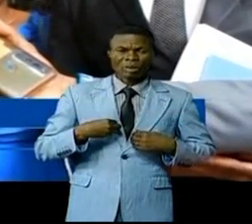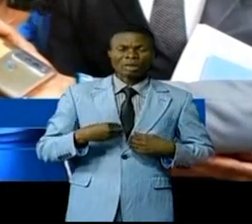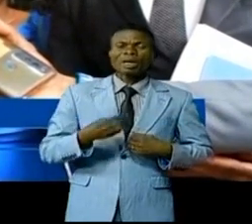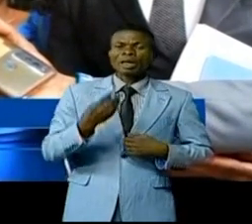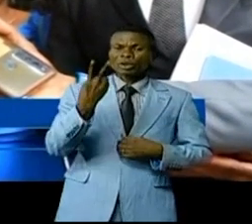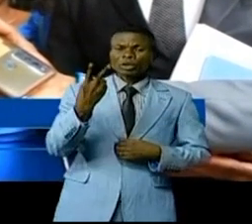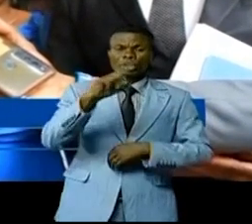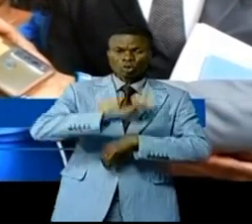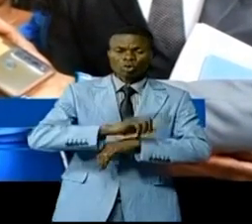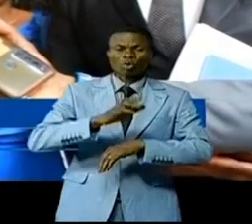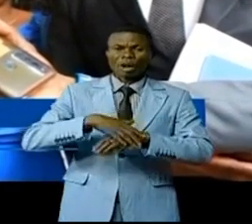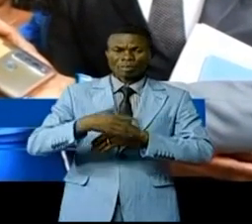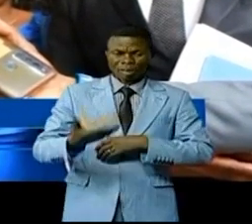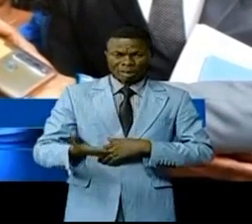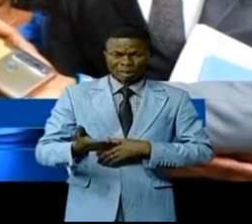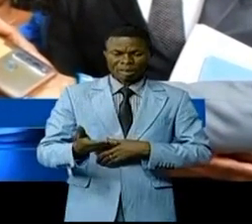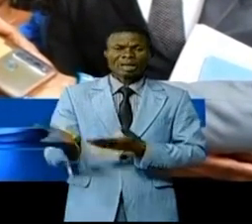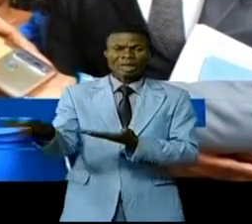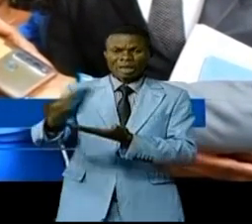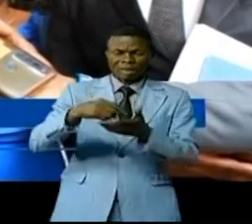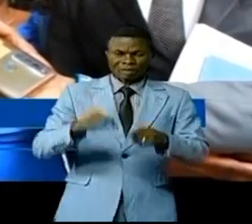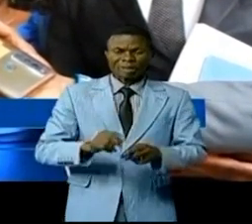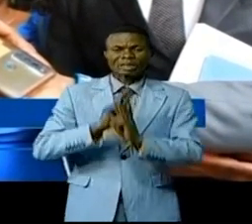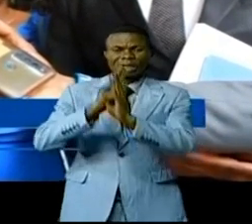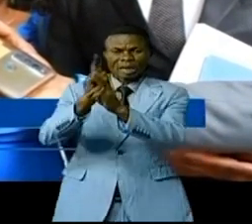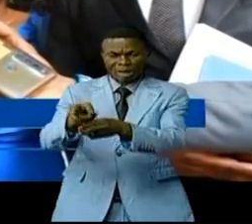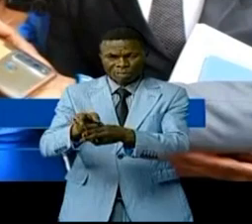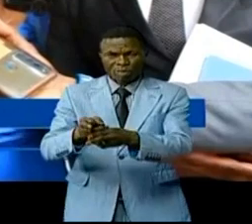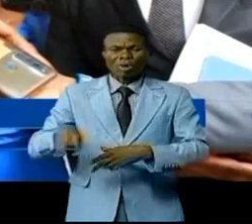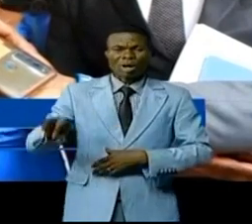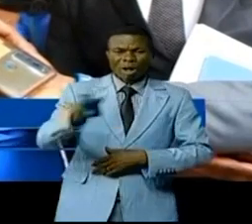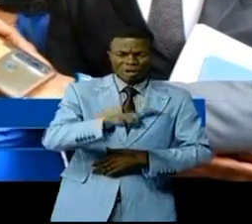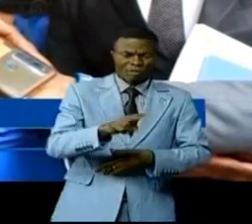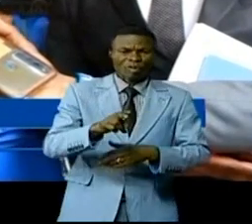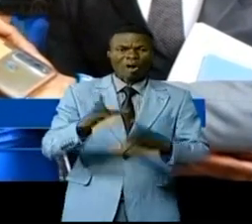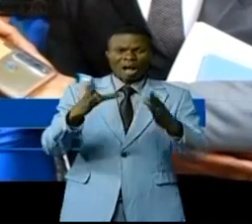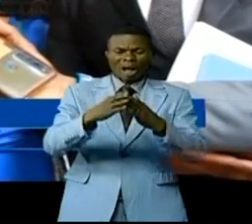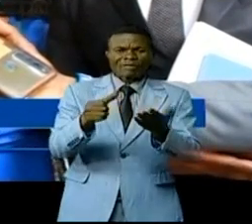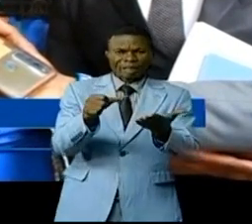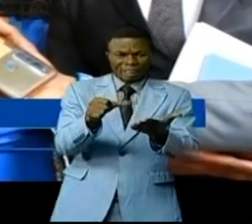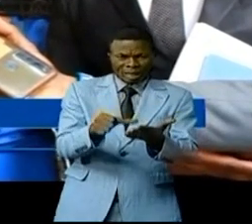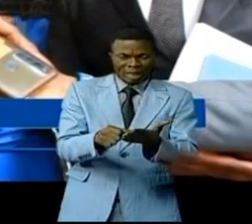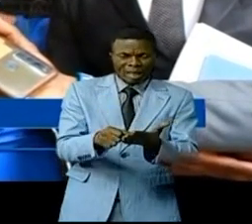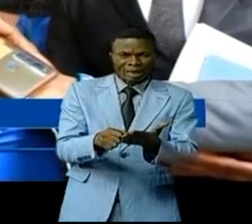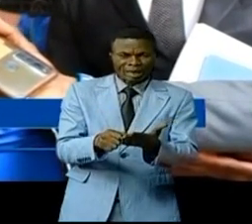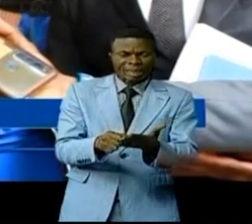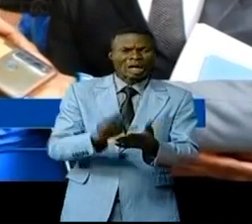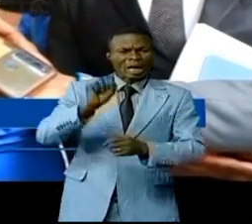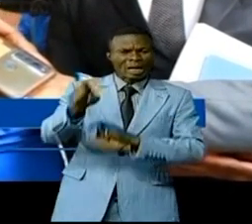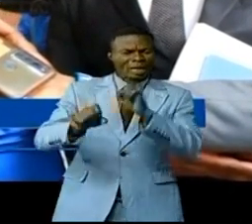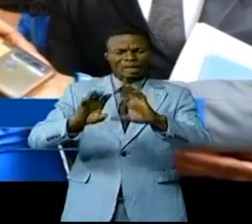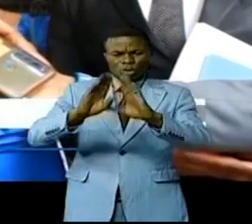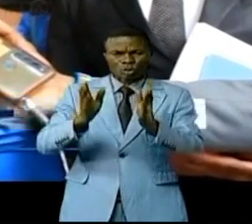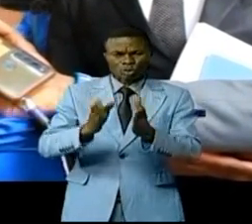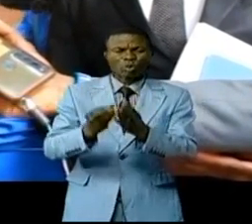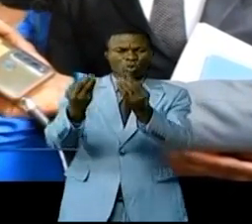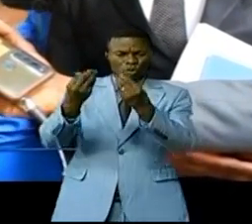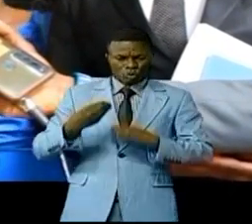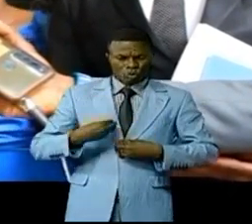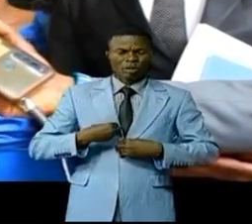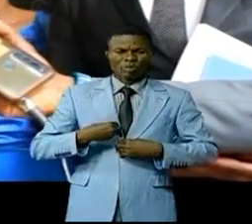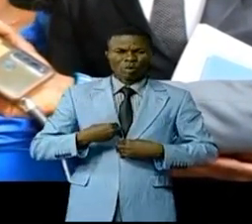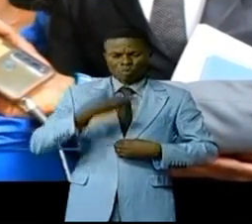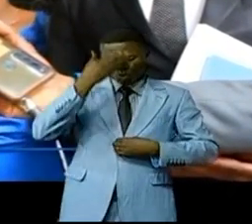heures de répondre de manière écrite à toutes les questions, sans